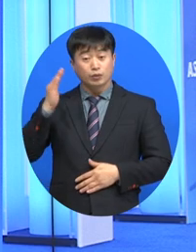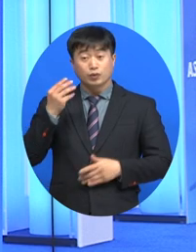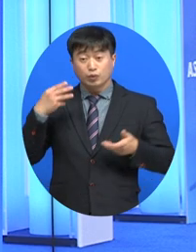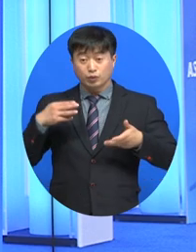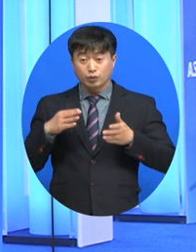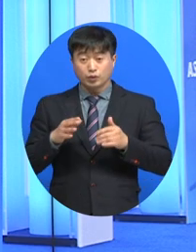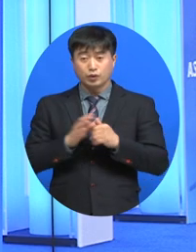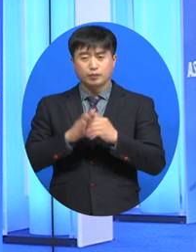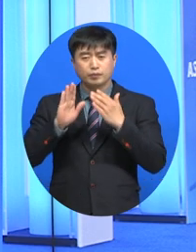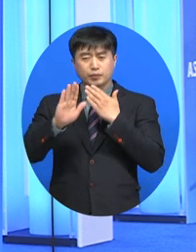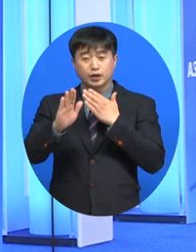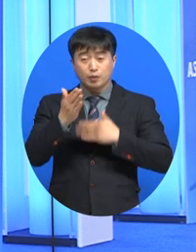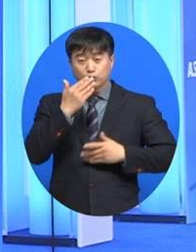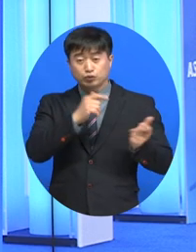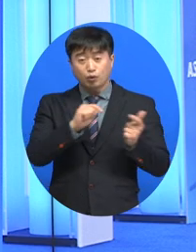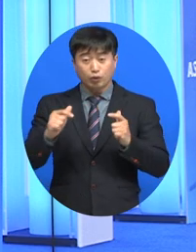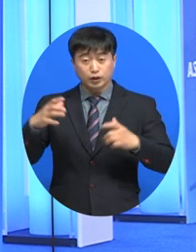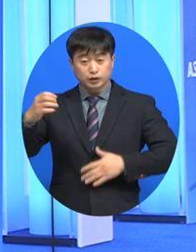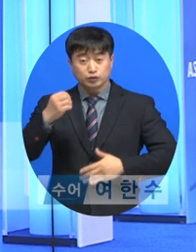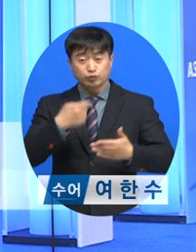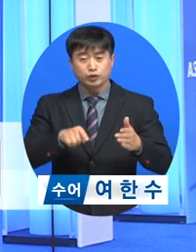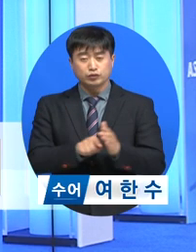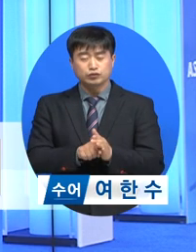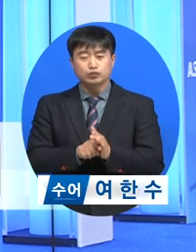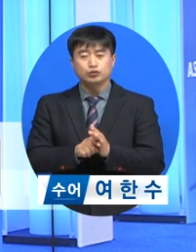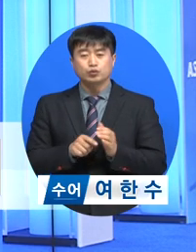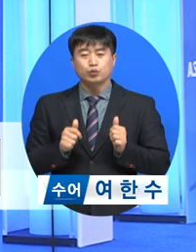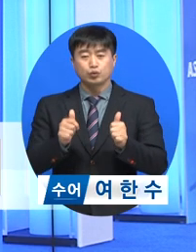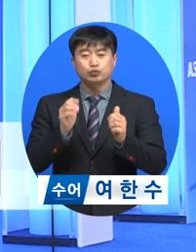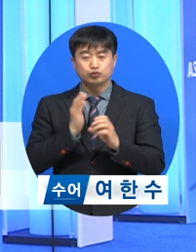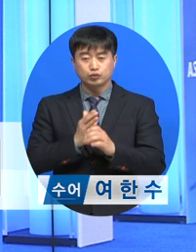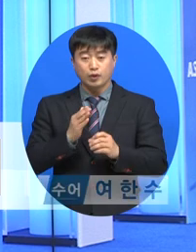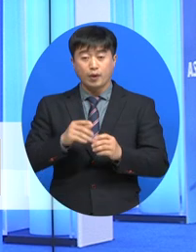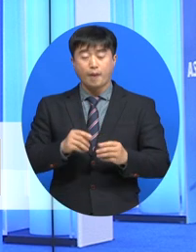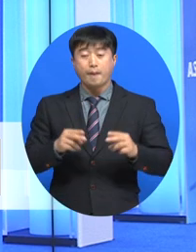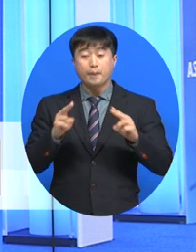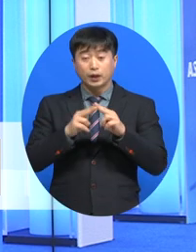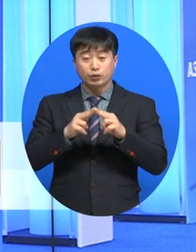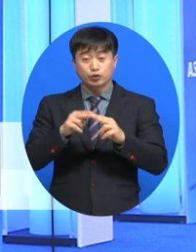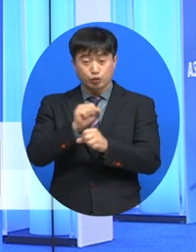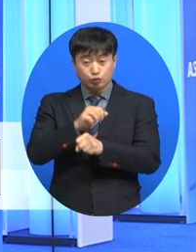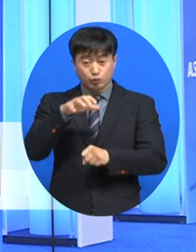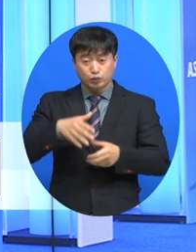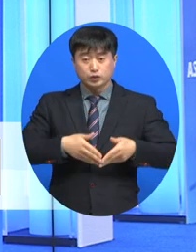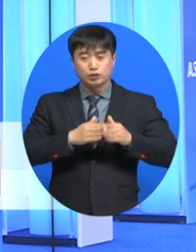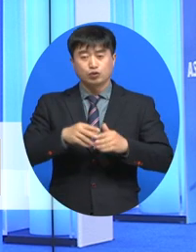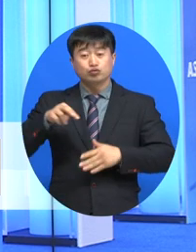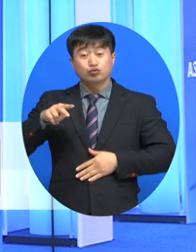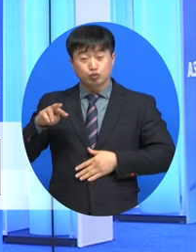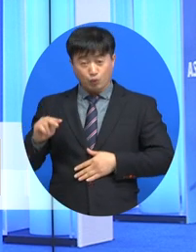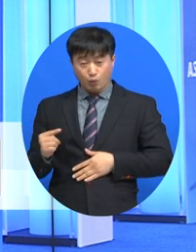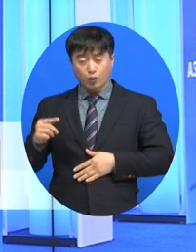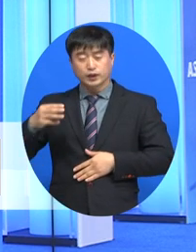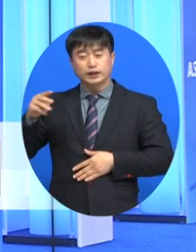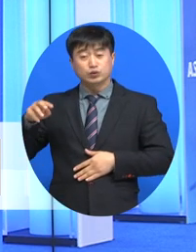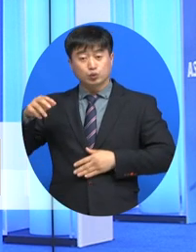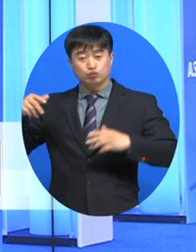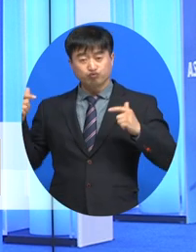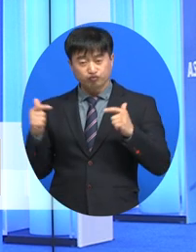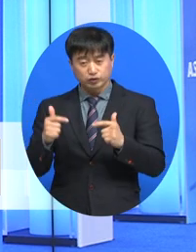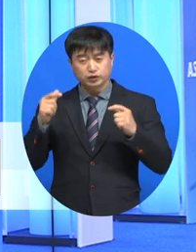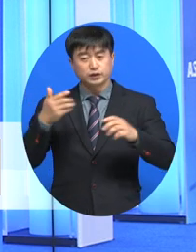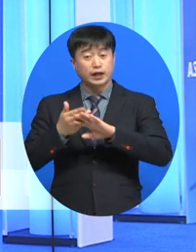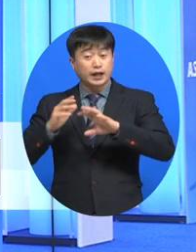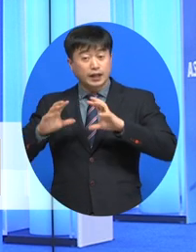최근 경기도는 미래 먹거리 확보를 위해 팔을 걷어붙였습니다 반도체 기업들의 연구소를 유치하고 수소 탄소저감 등